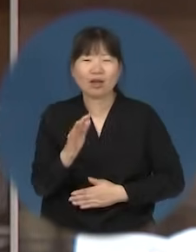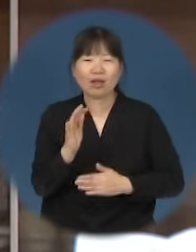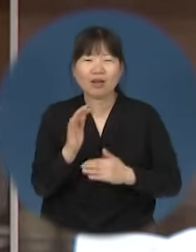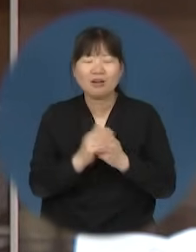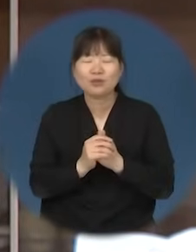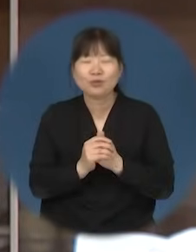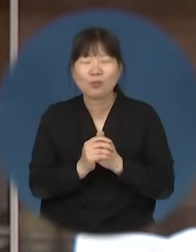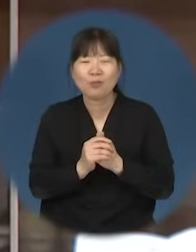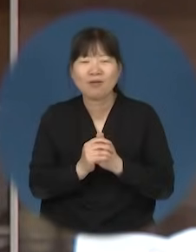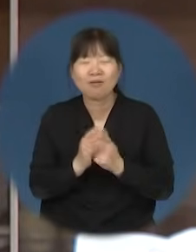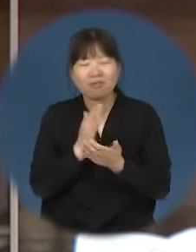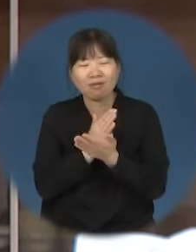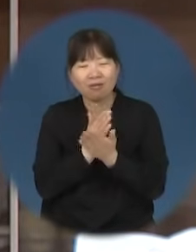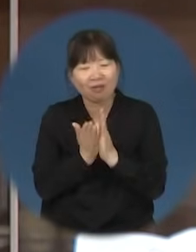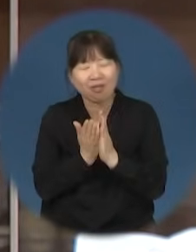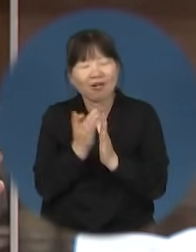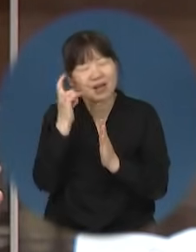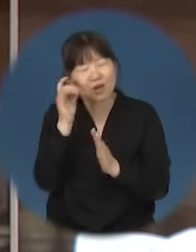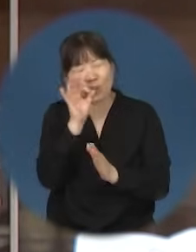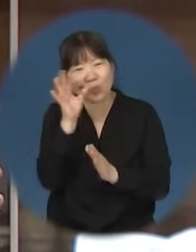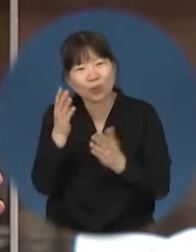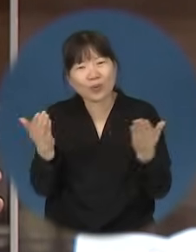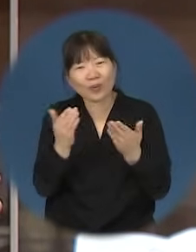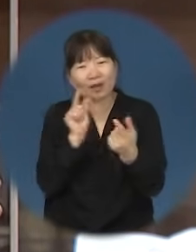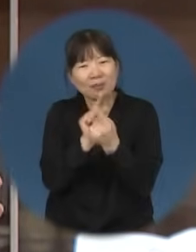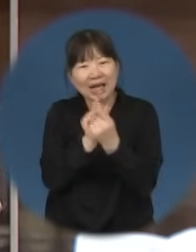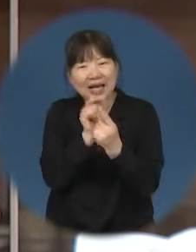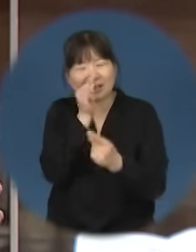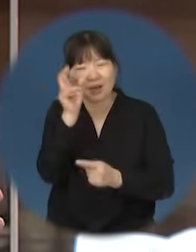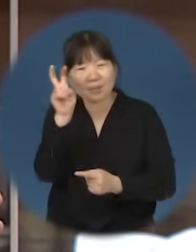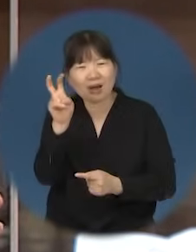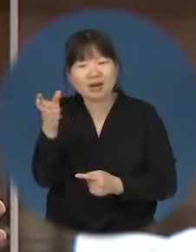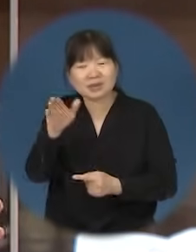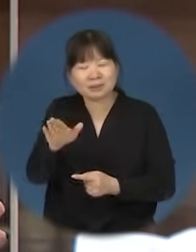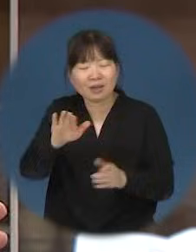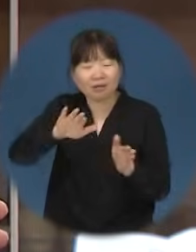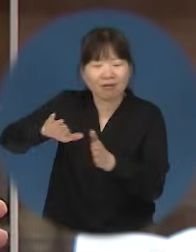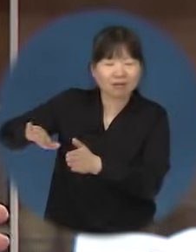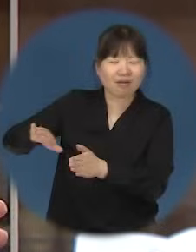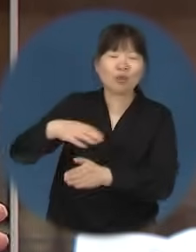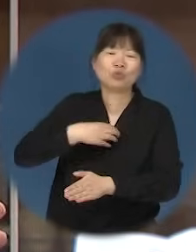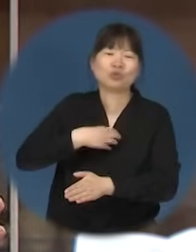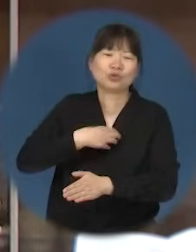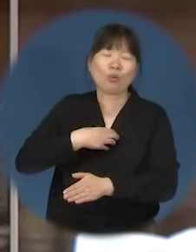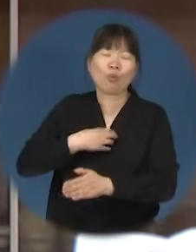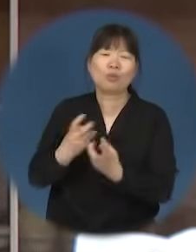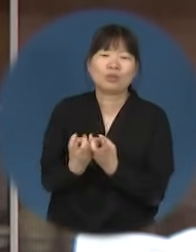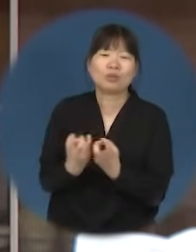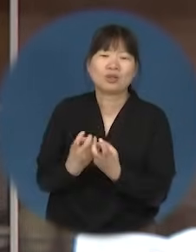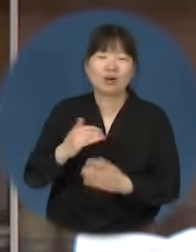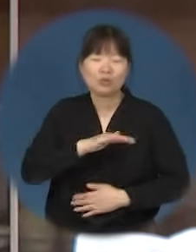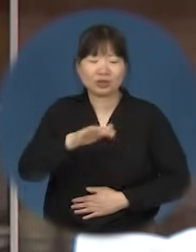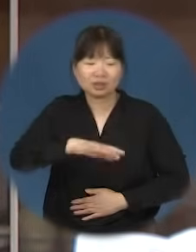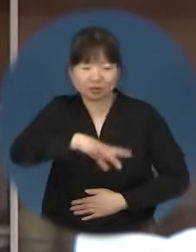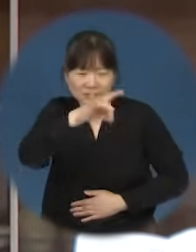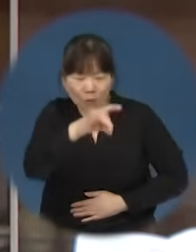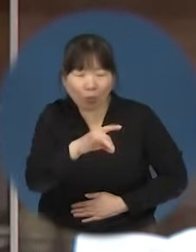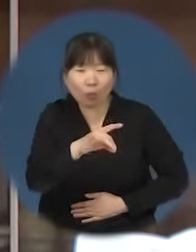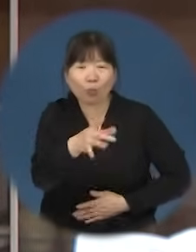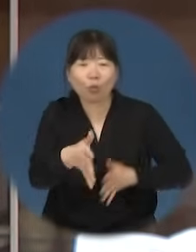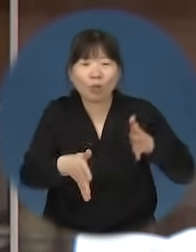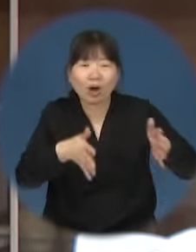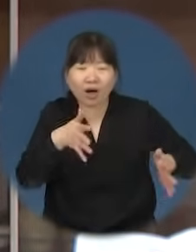다 벌어지겠구나 싶은데 한편에서 금방 이거 위험하지 않을까라는 생각이 드는 거는 예. 우리가 초창기라고